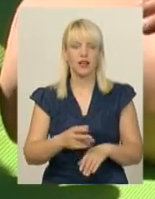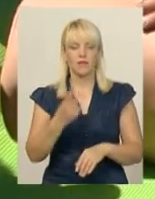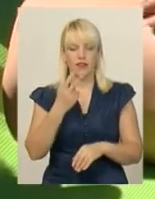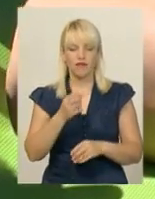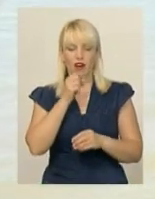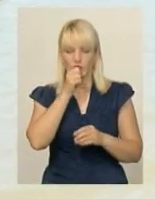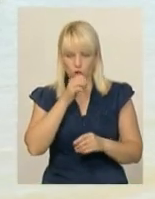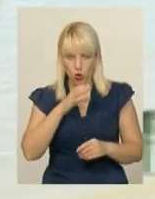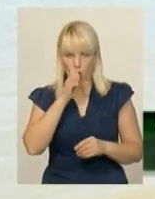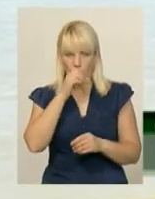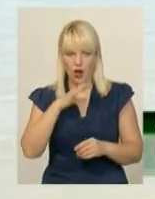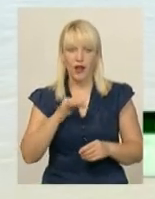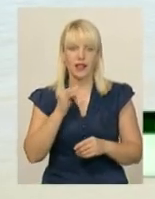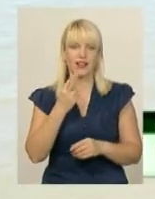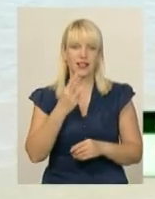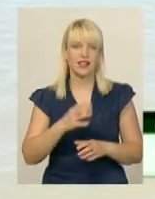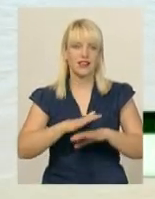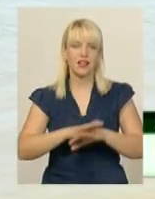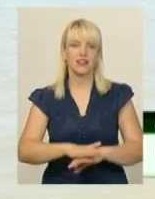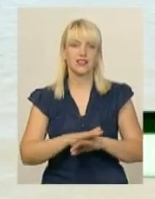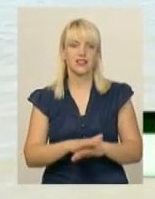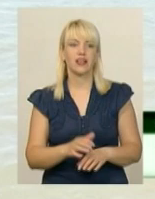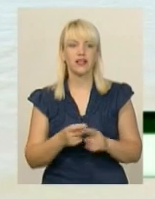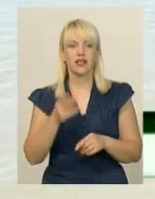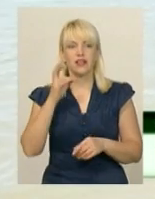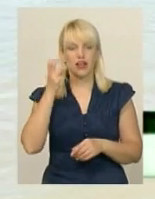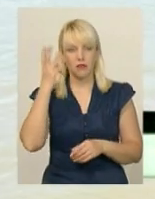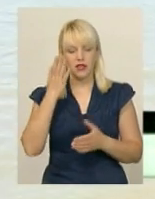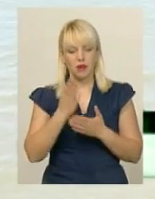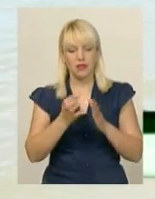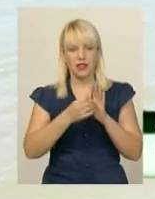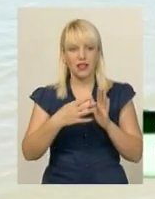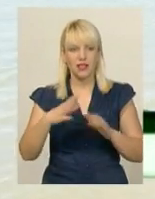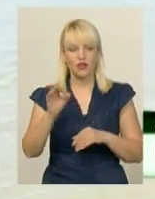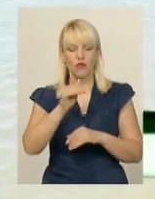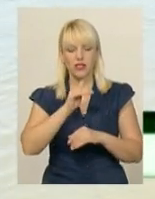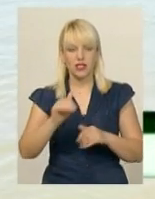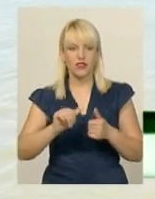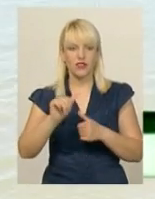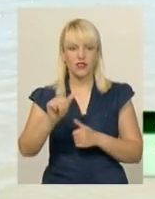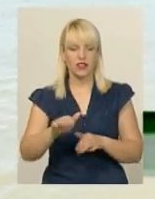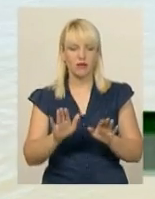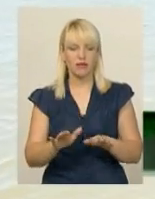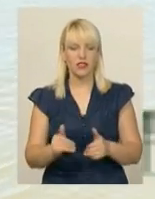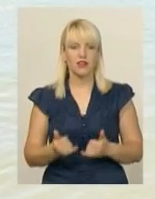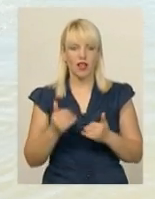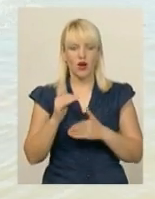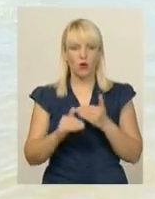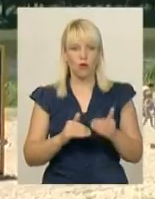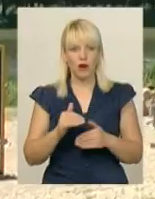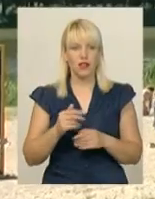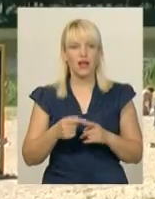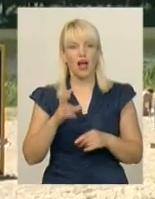30 натискань. На Хмельниччині є 15 офіційно відведених місць для купання. У Хмельницькому – одне, на міському